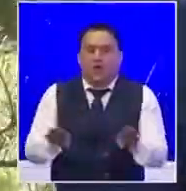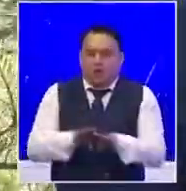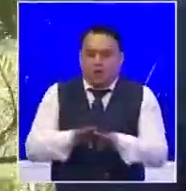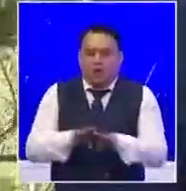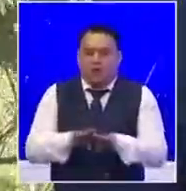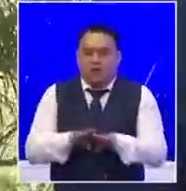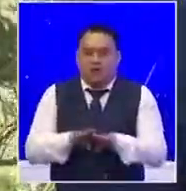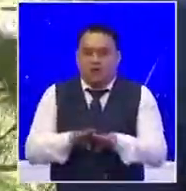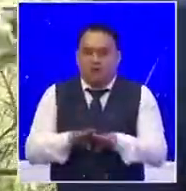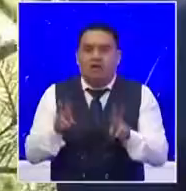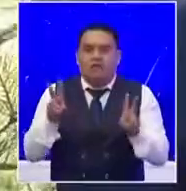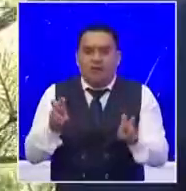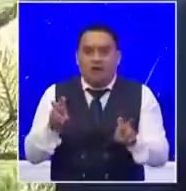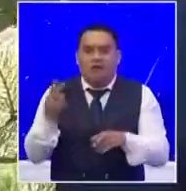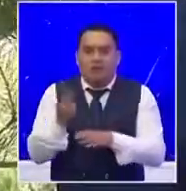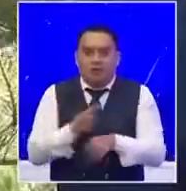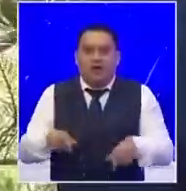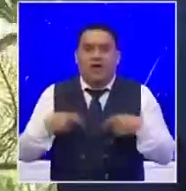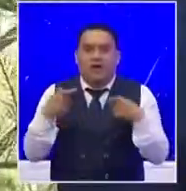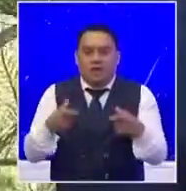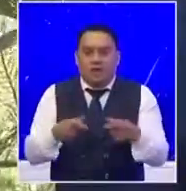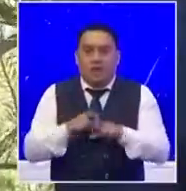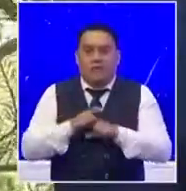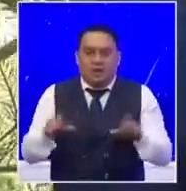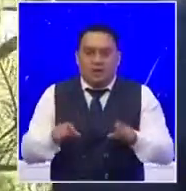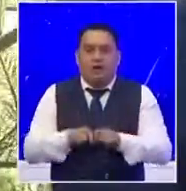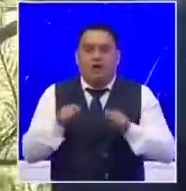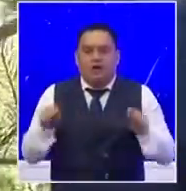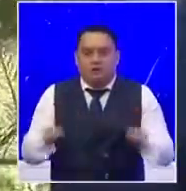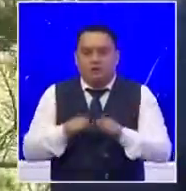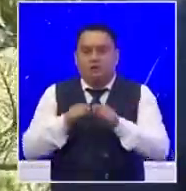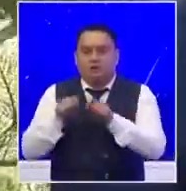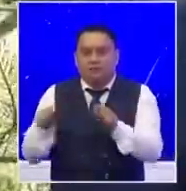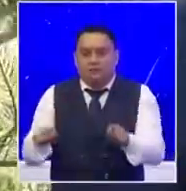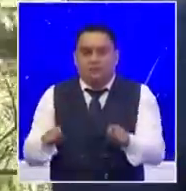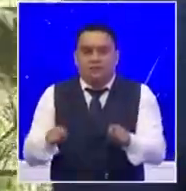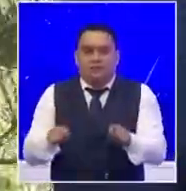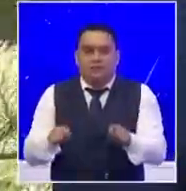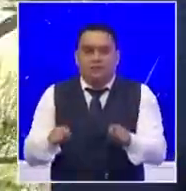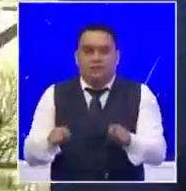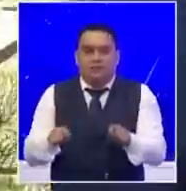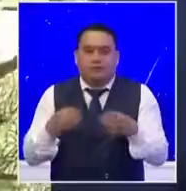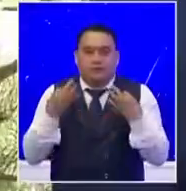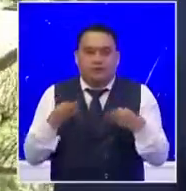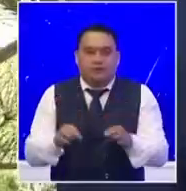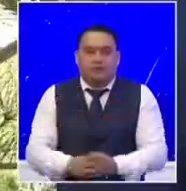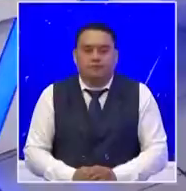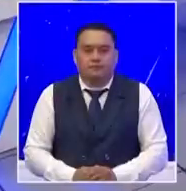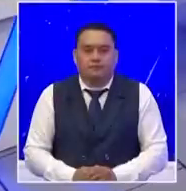недоступны. То есть в рамках второго этапа данные объекты, данные мероприятия уже разрешены.